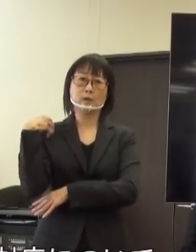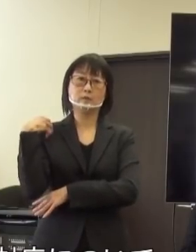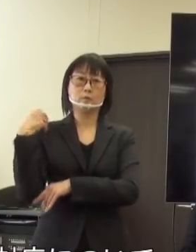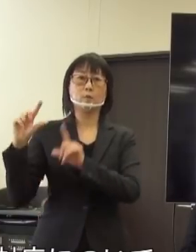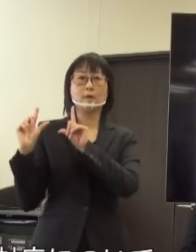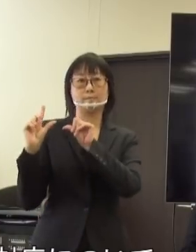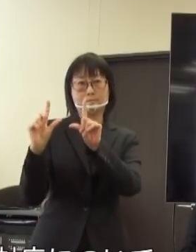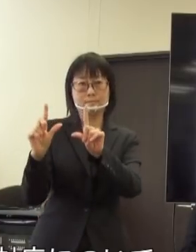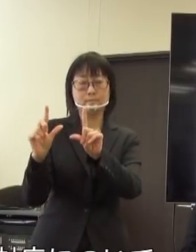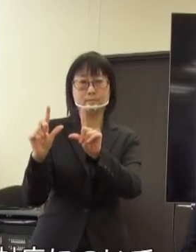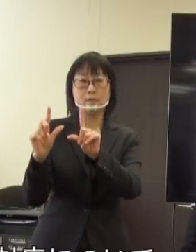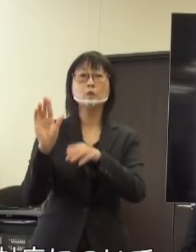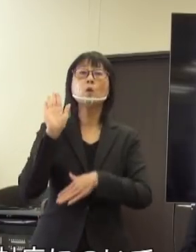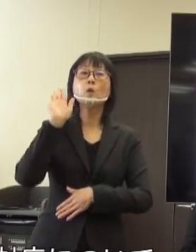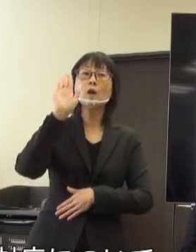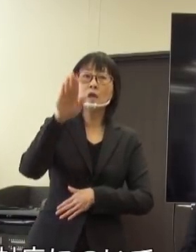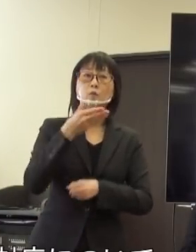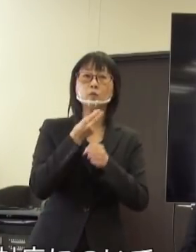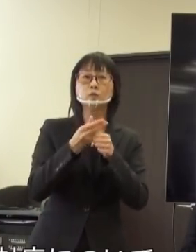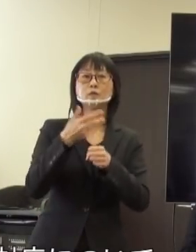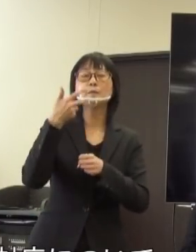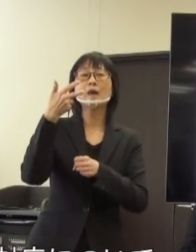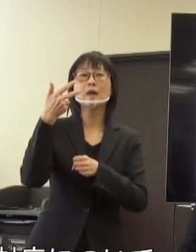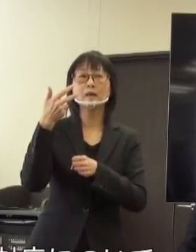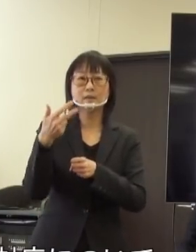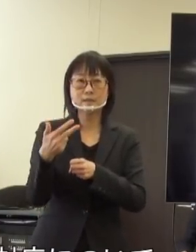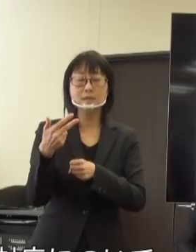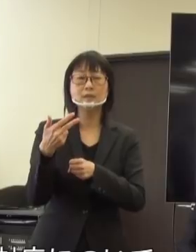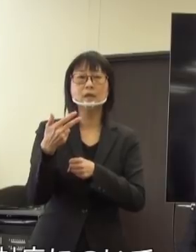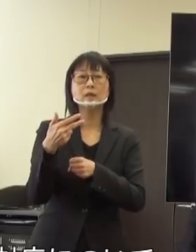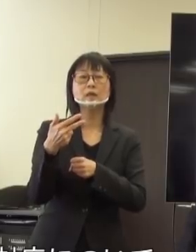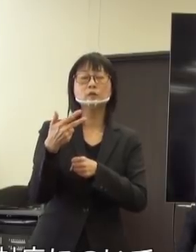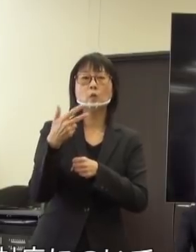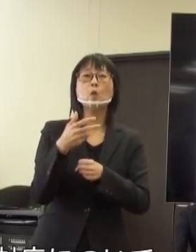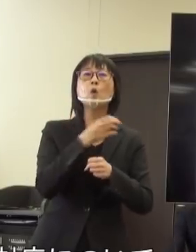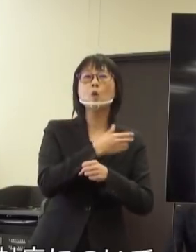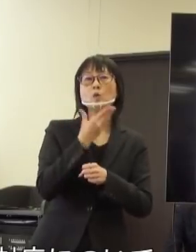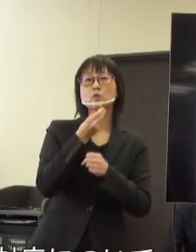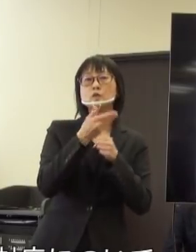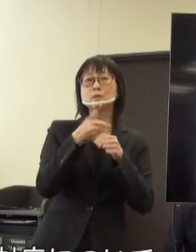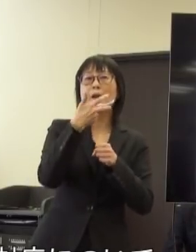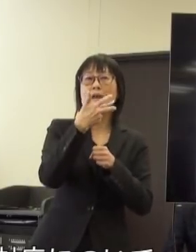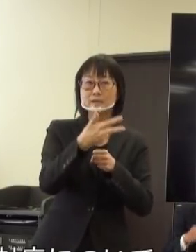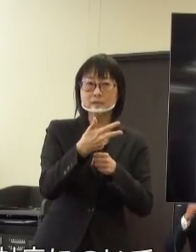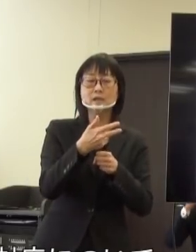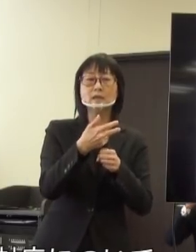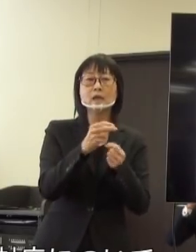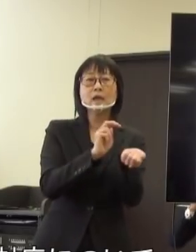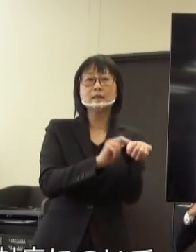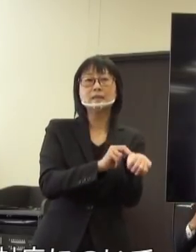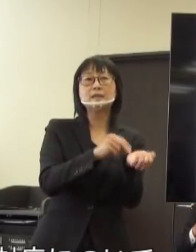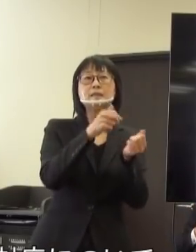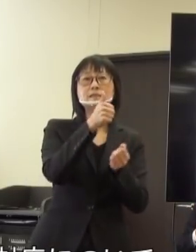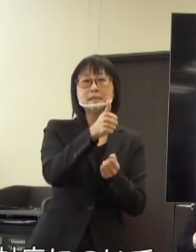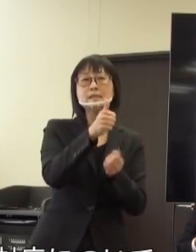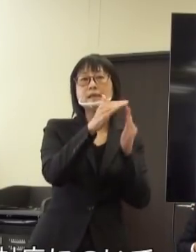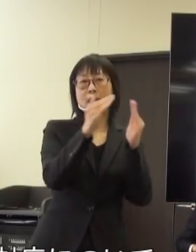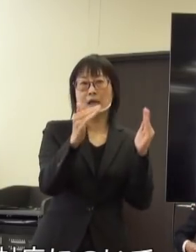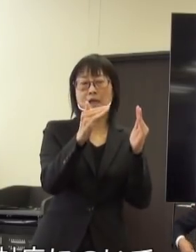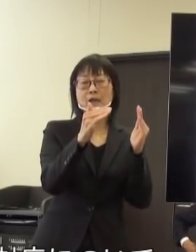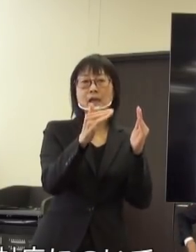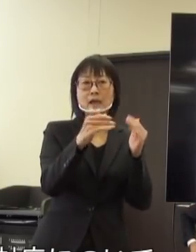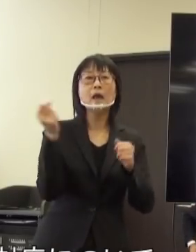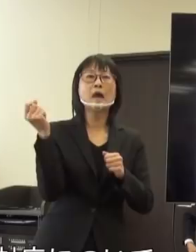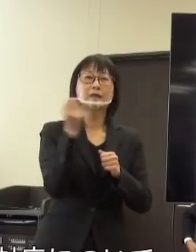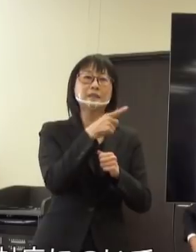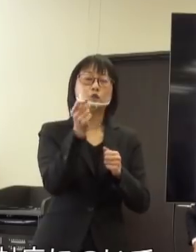会とで福島市新型コロナ緊急警報を発令をさせていただきます。そのお